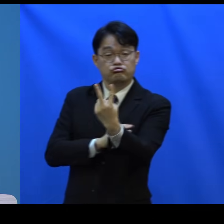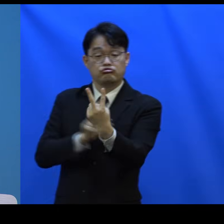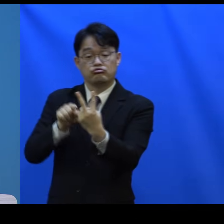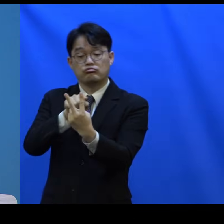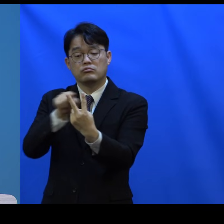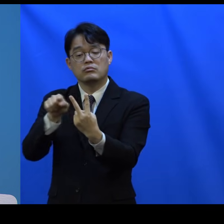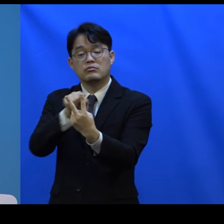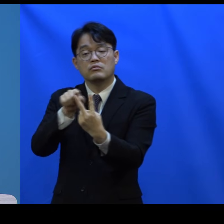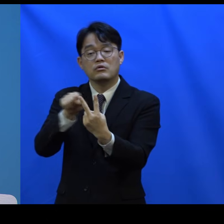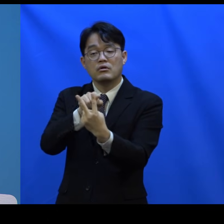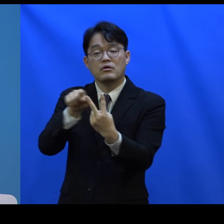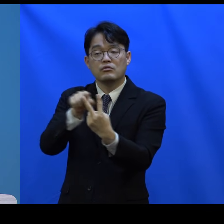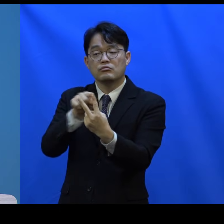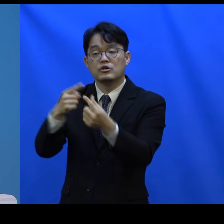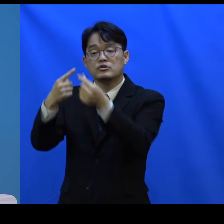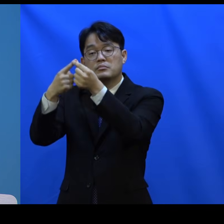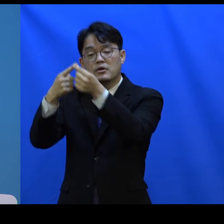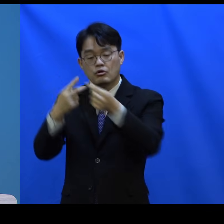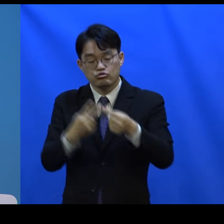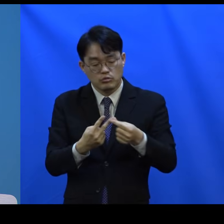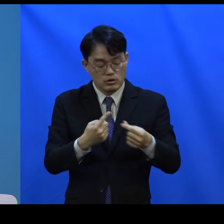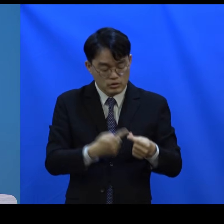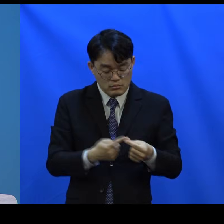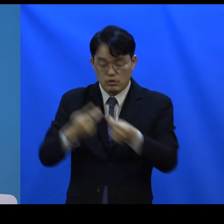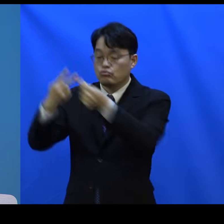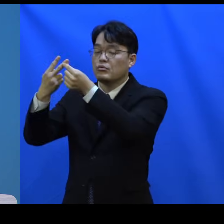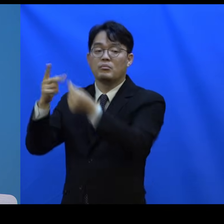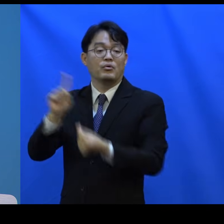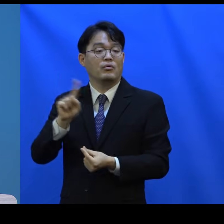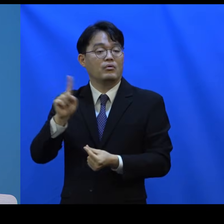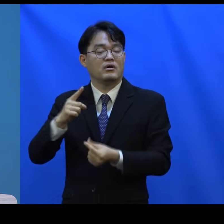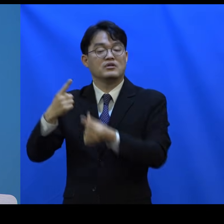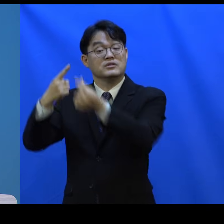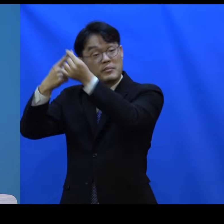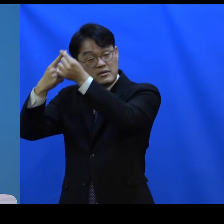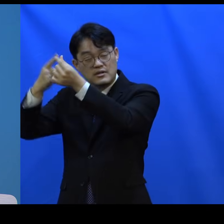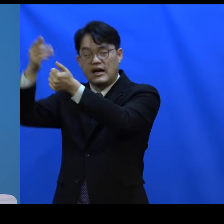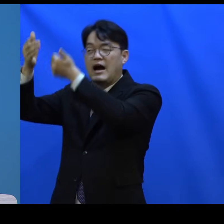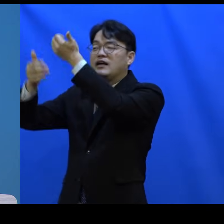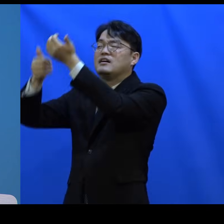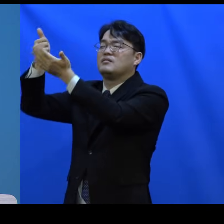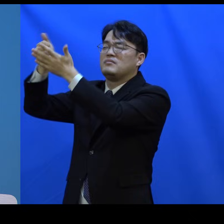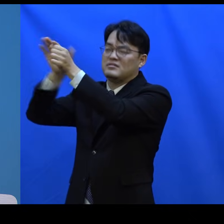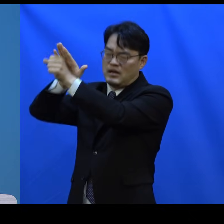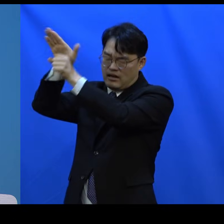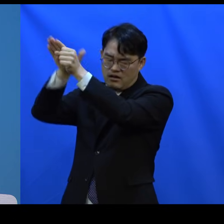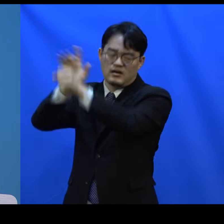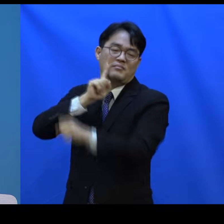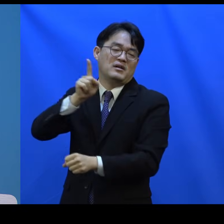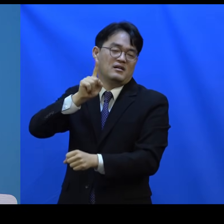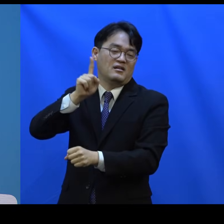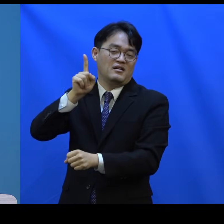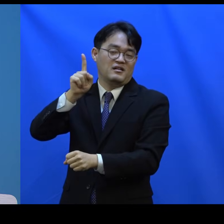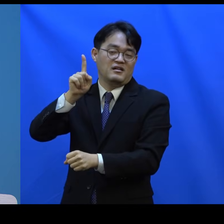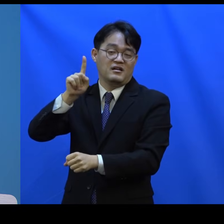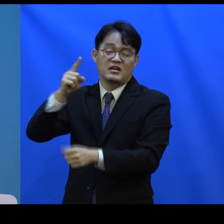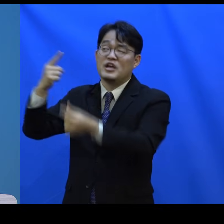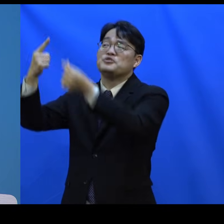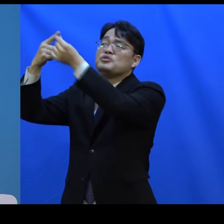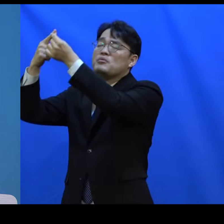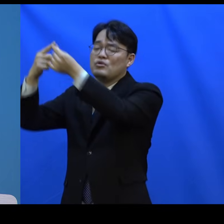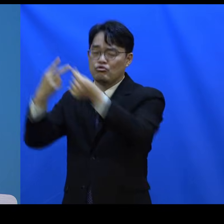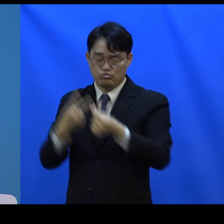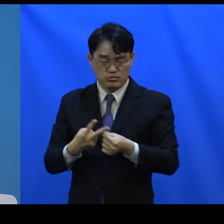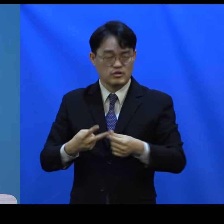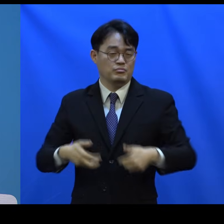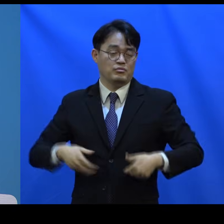그게 하나님의 사랑이에요. 하나님을 사랑하는 거예요. 예. 여기에서 꼬이면 안 된다는 거예요. 하나님을 사랑하는